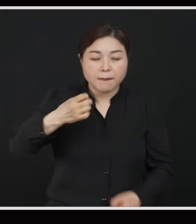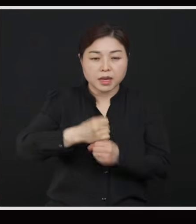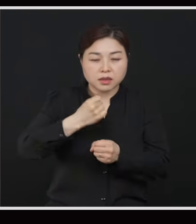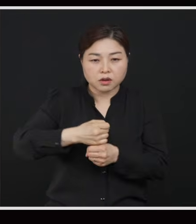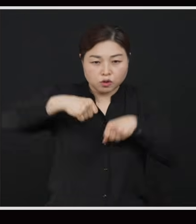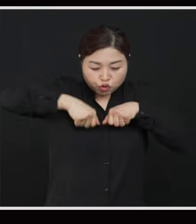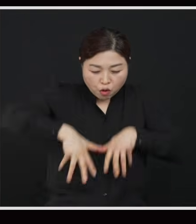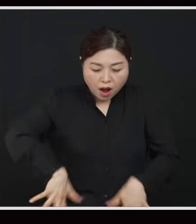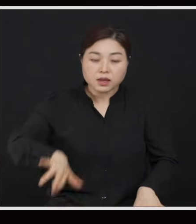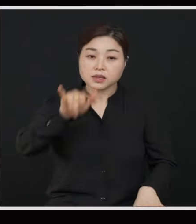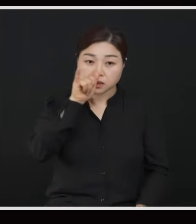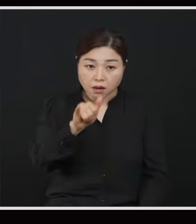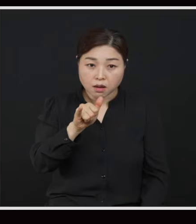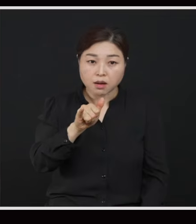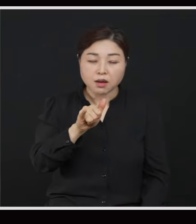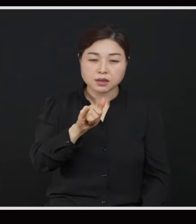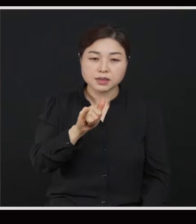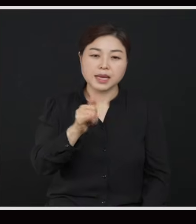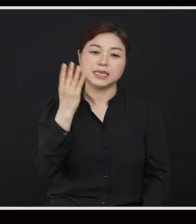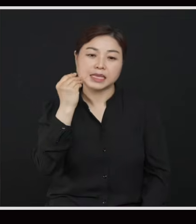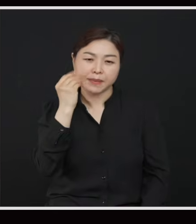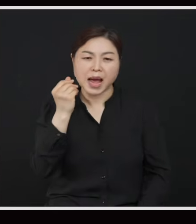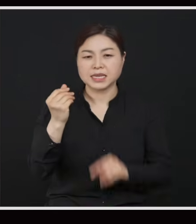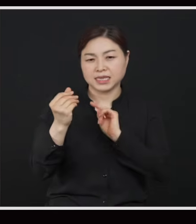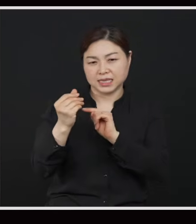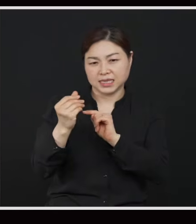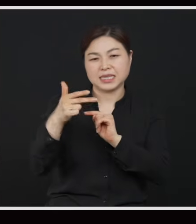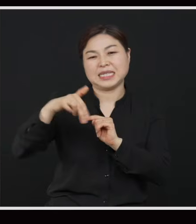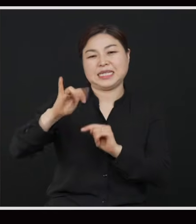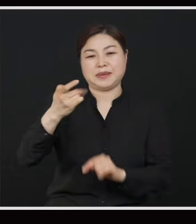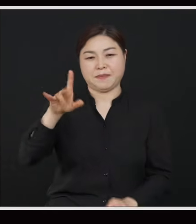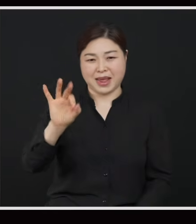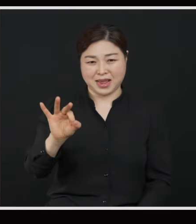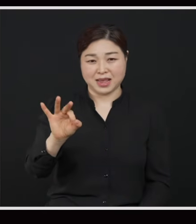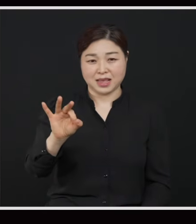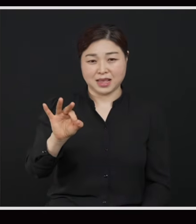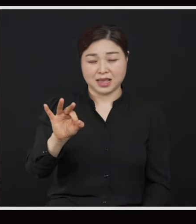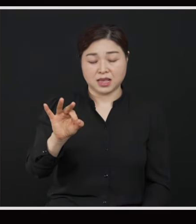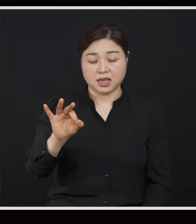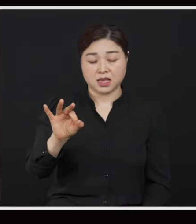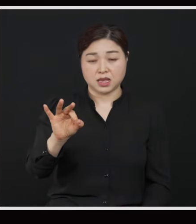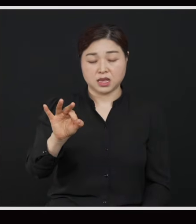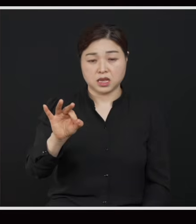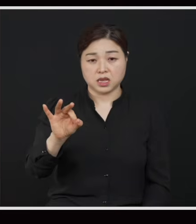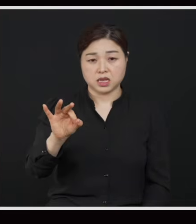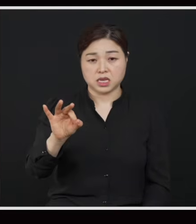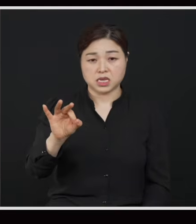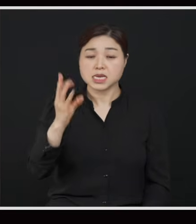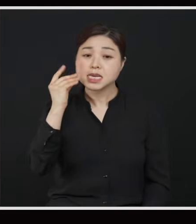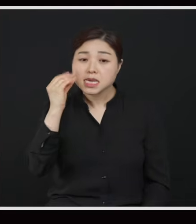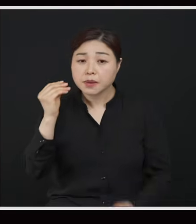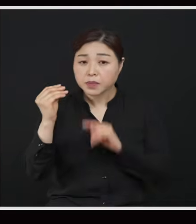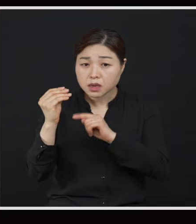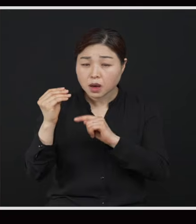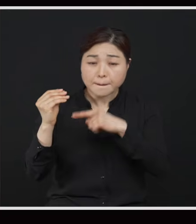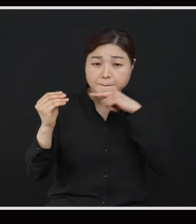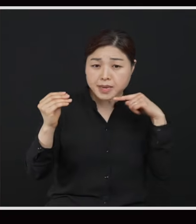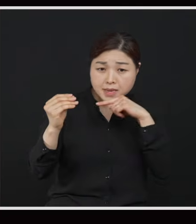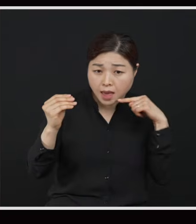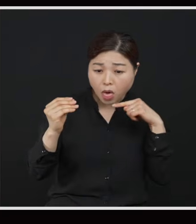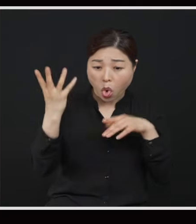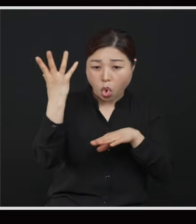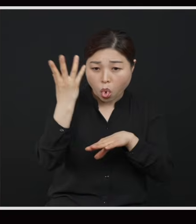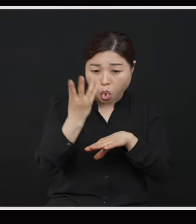온몸에다 보내줘야 되는데 지방이 기름기 있는 음식이잖아요. 기름기 있는 성분이잖아요. 그래서